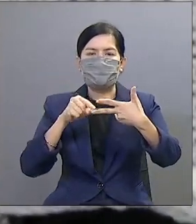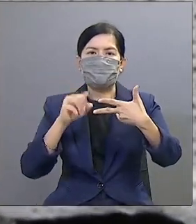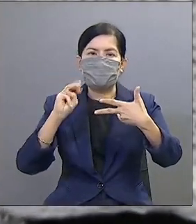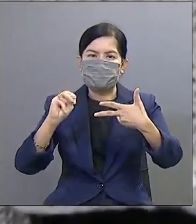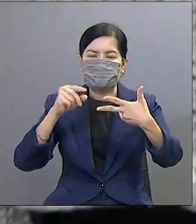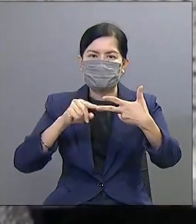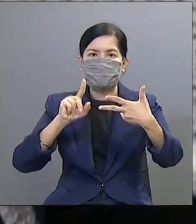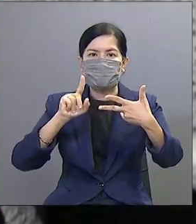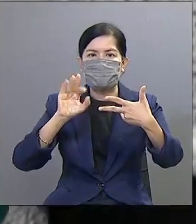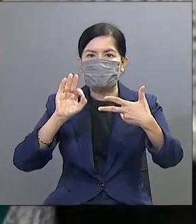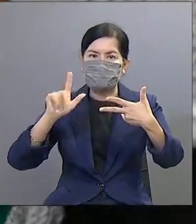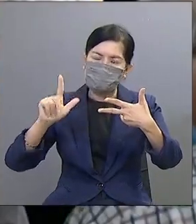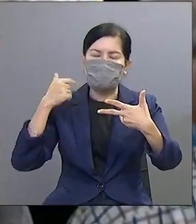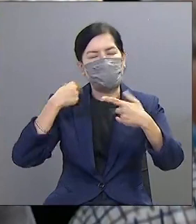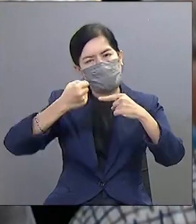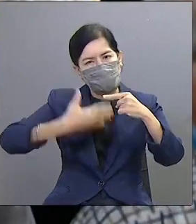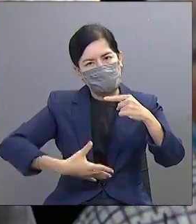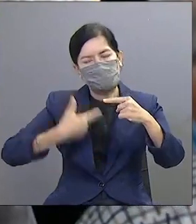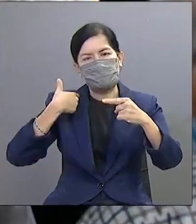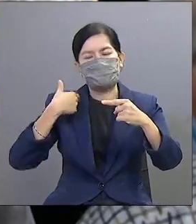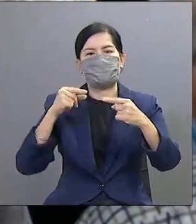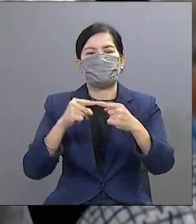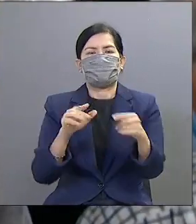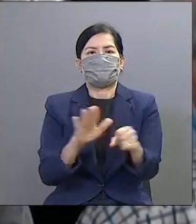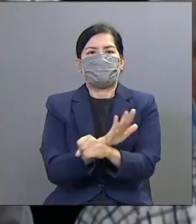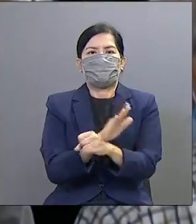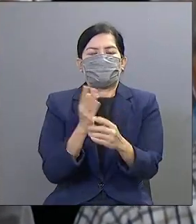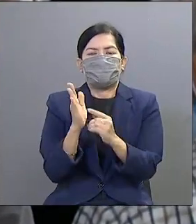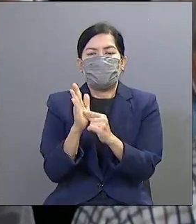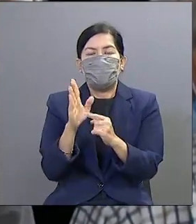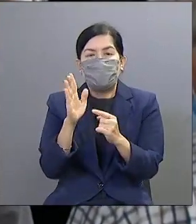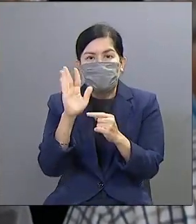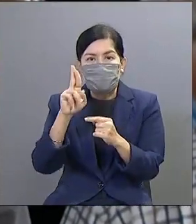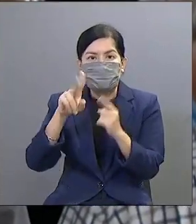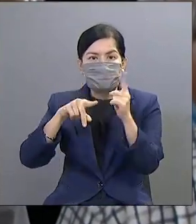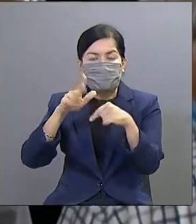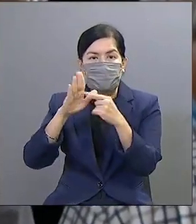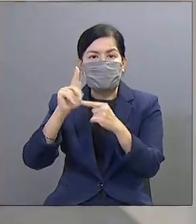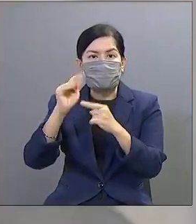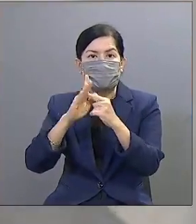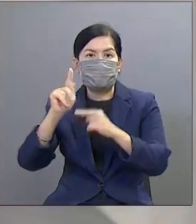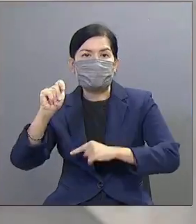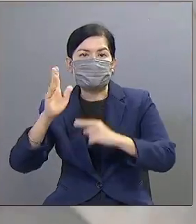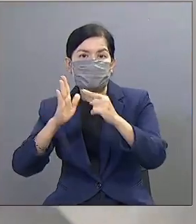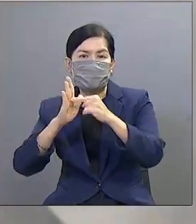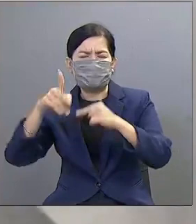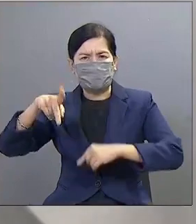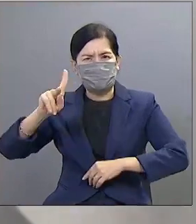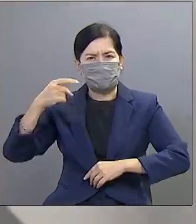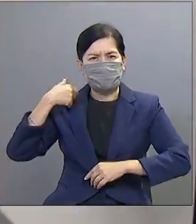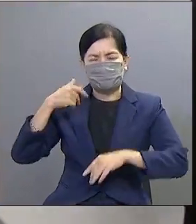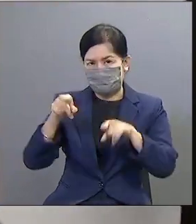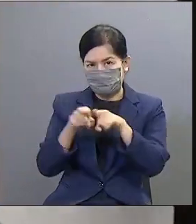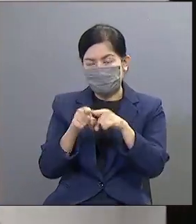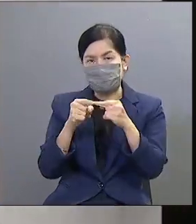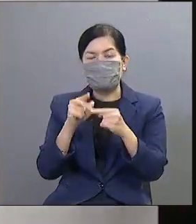ะปันกับน้ำแร